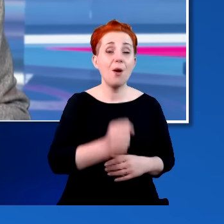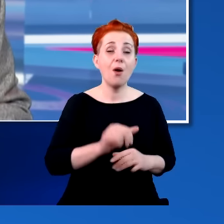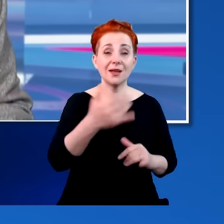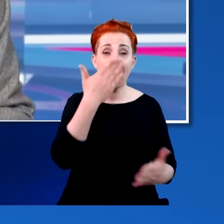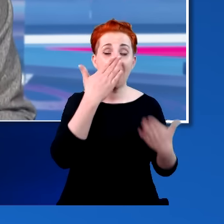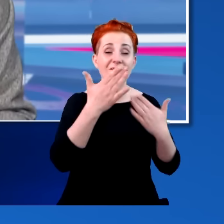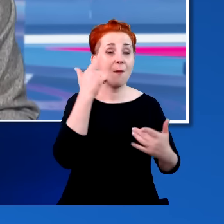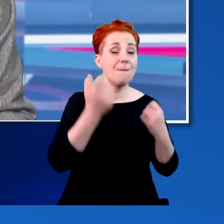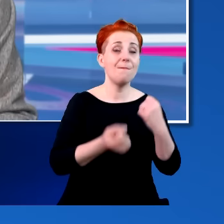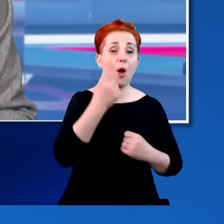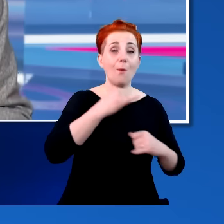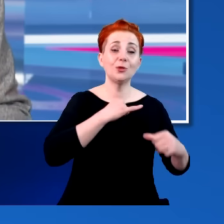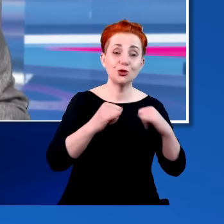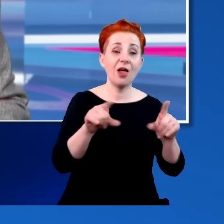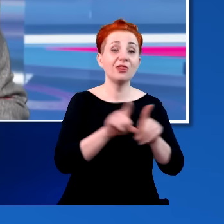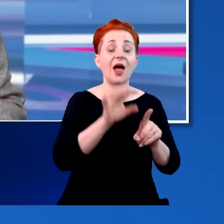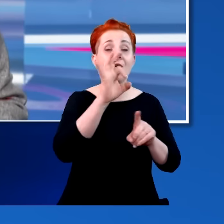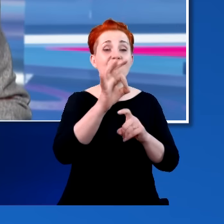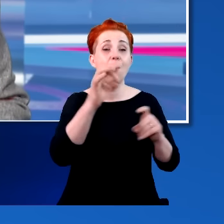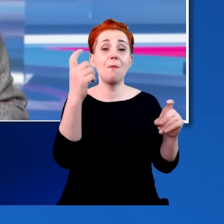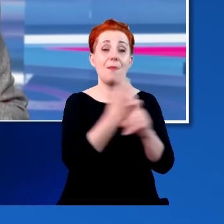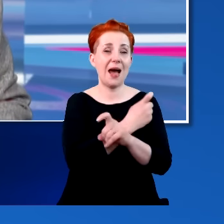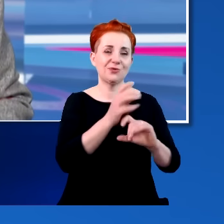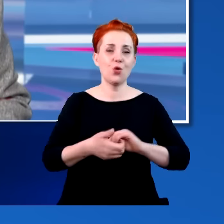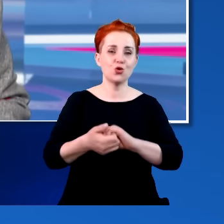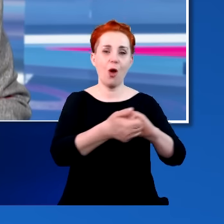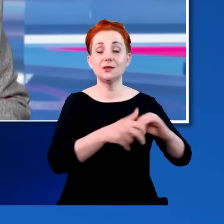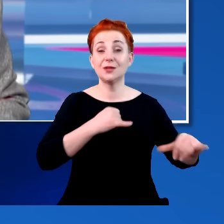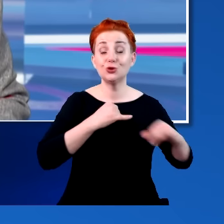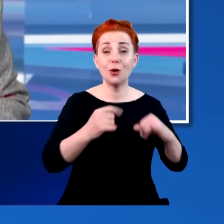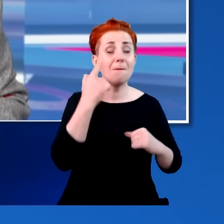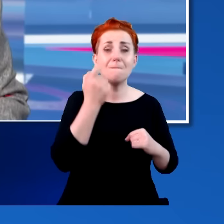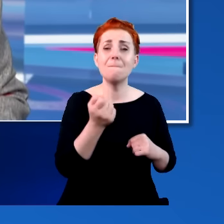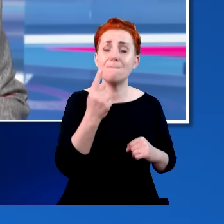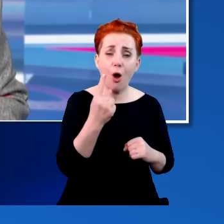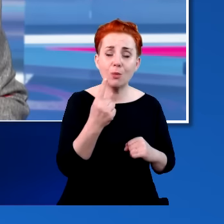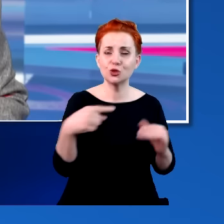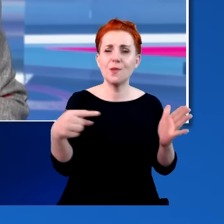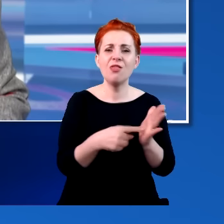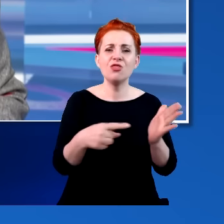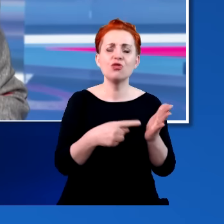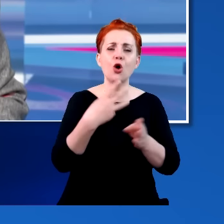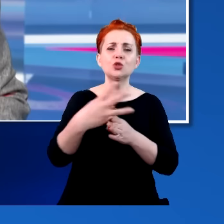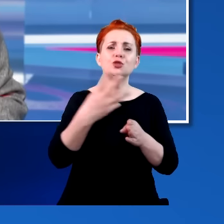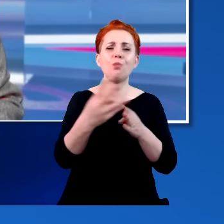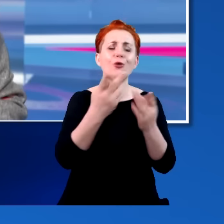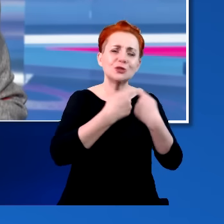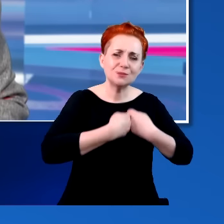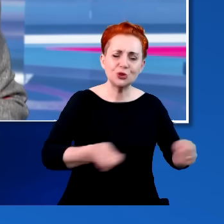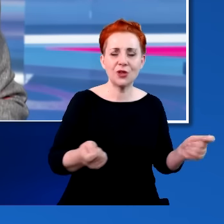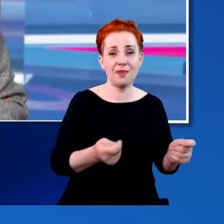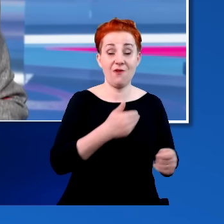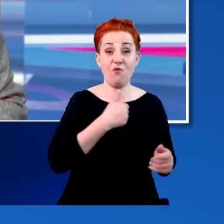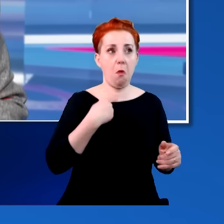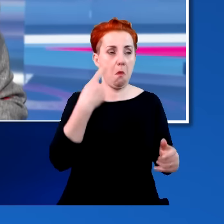rządu i państwa jako koalicji rządzącej na upłynnienie tego zboża? W Polsce to jest podobno około